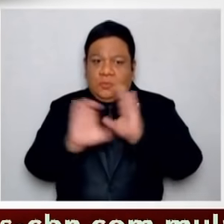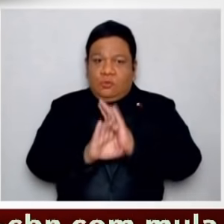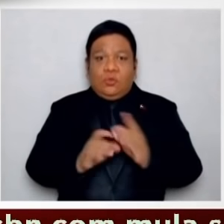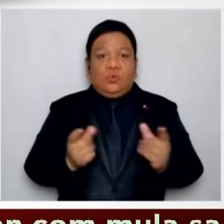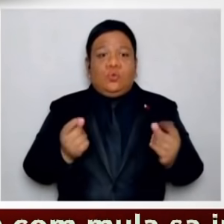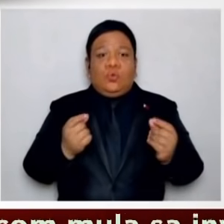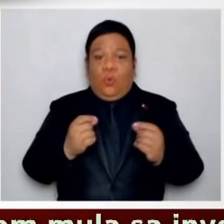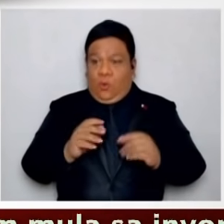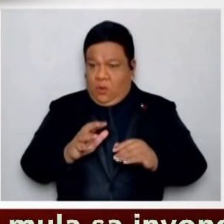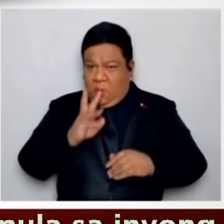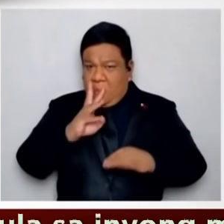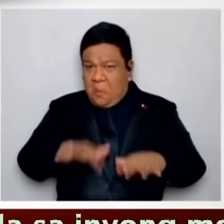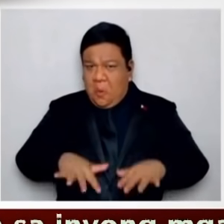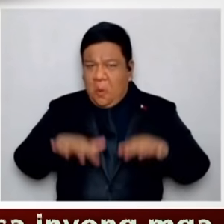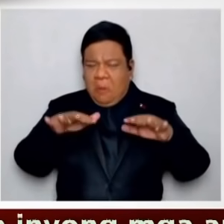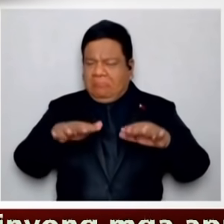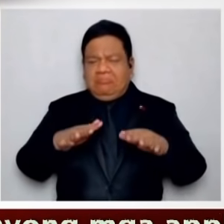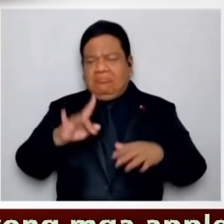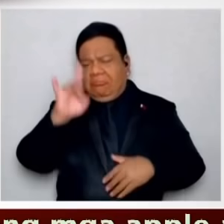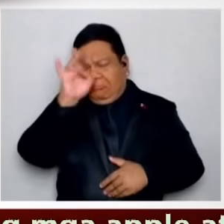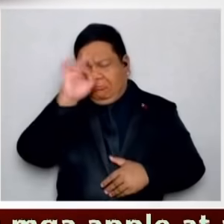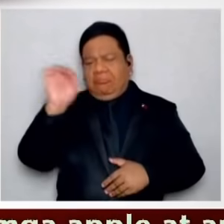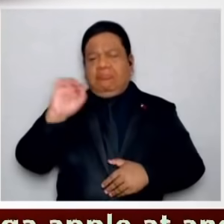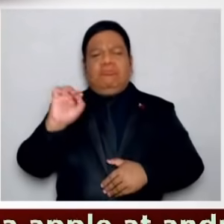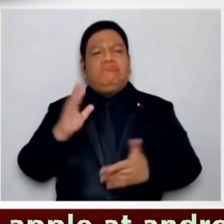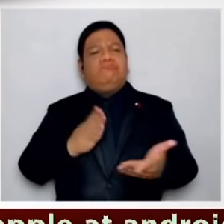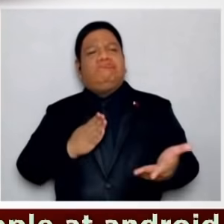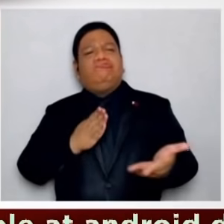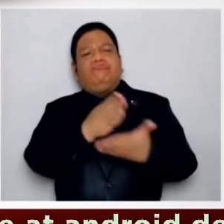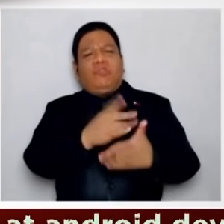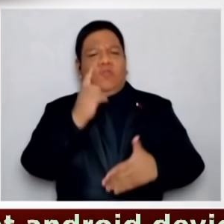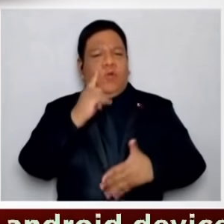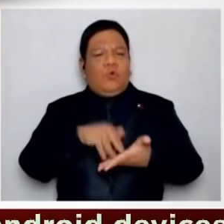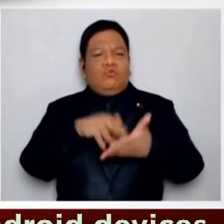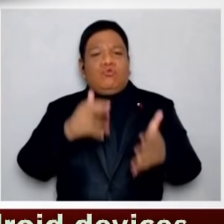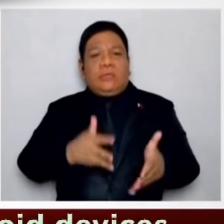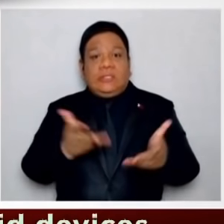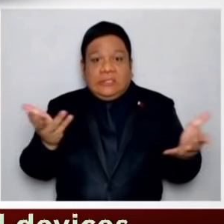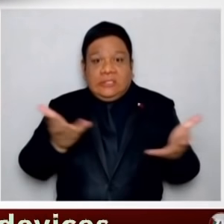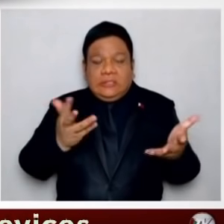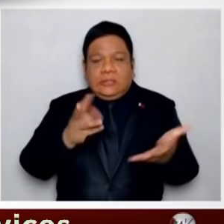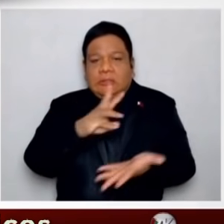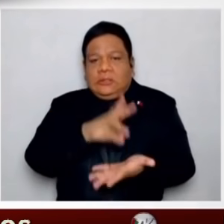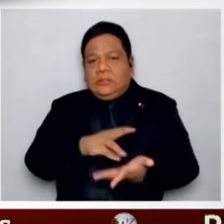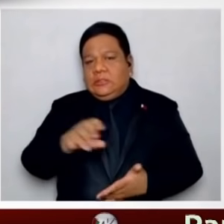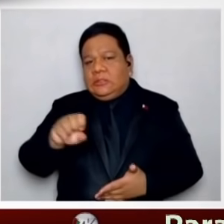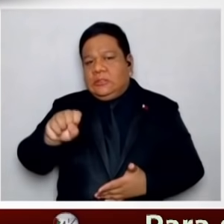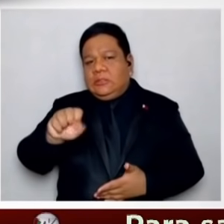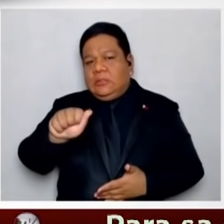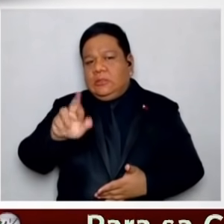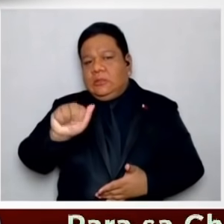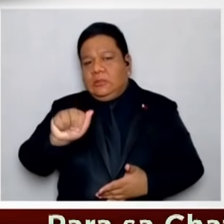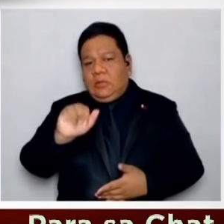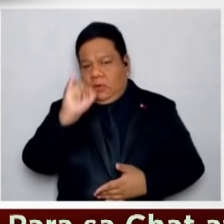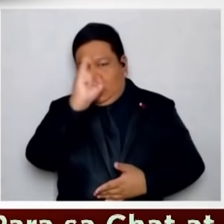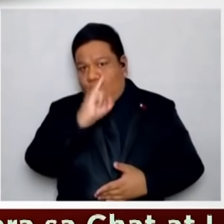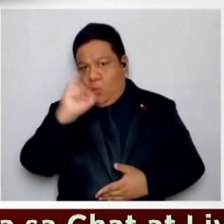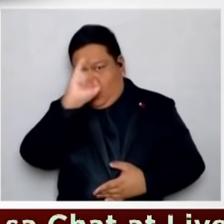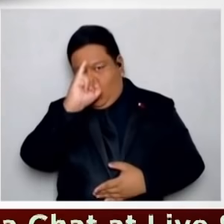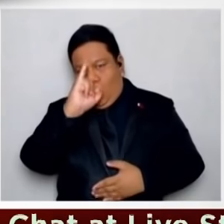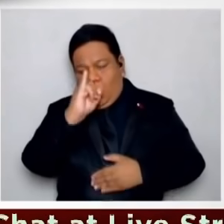kanilang mga estudyante sa Sara, Iloilo. Pero hindi natinag ang mga guro nagampanan ang kanilang mga